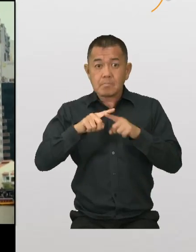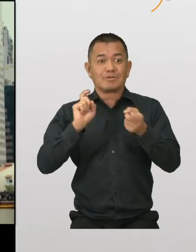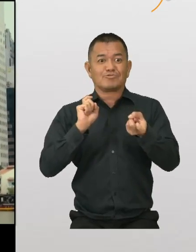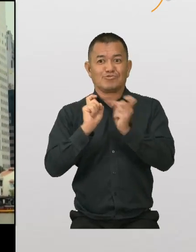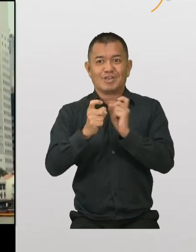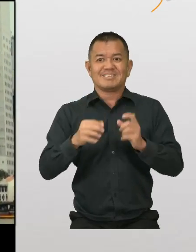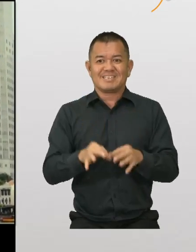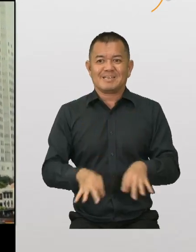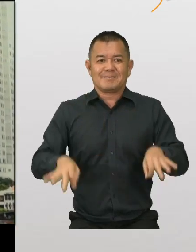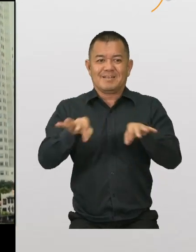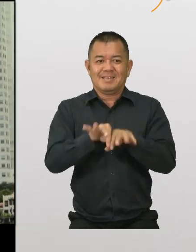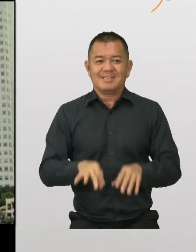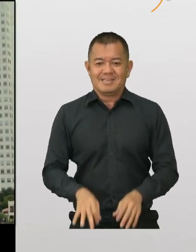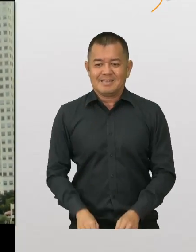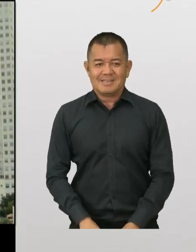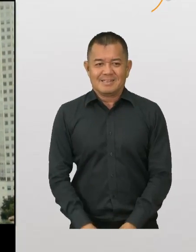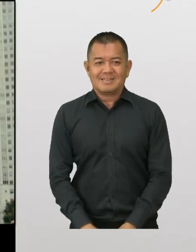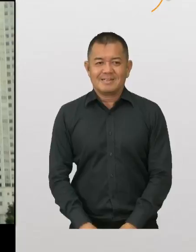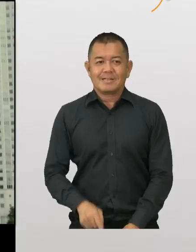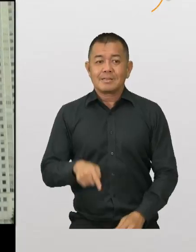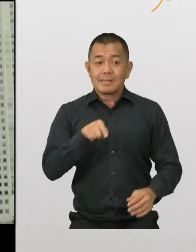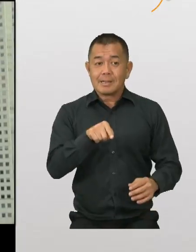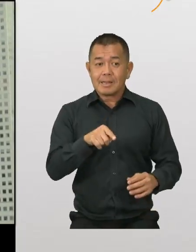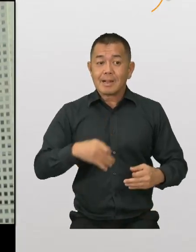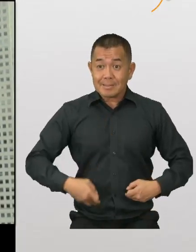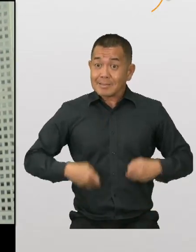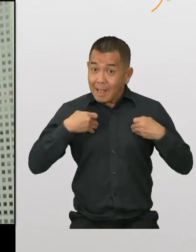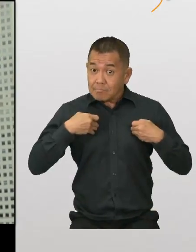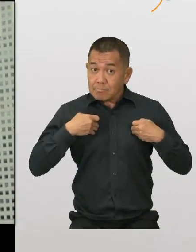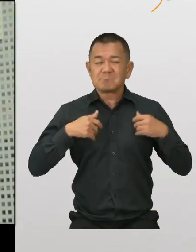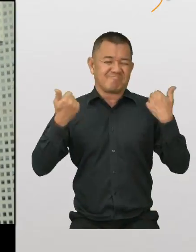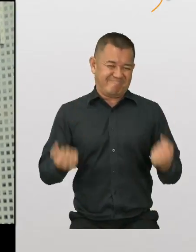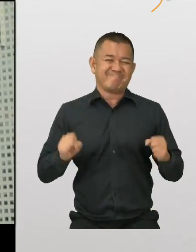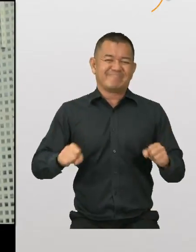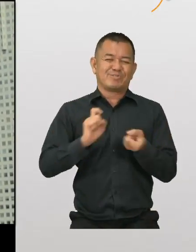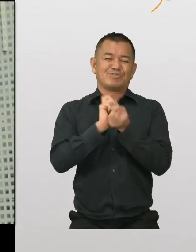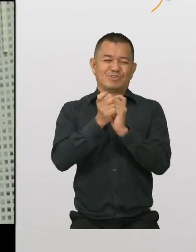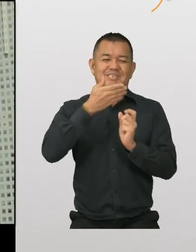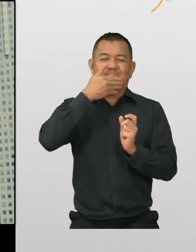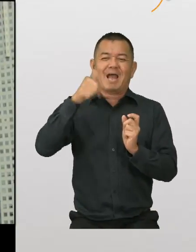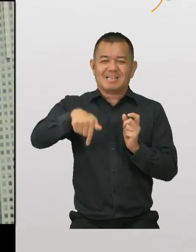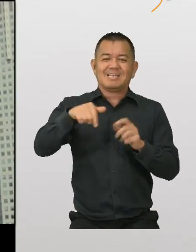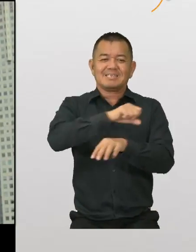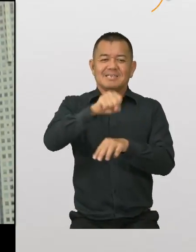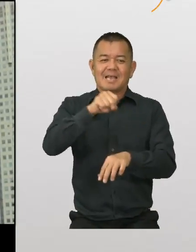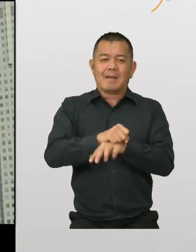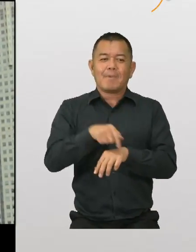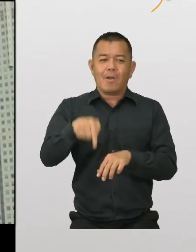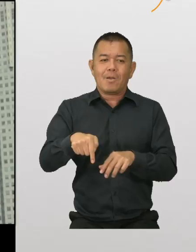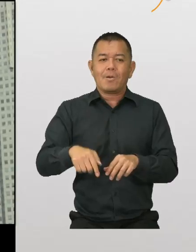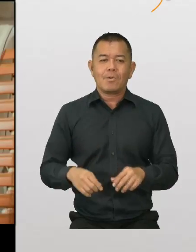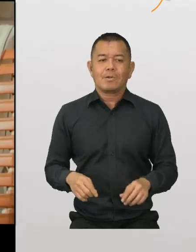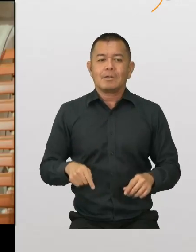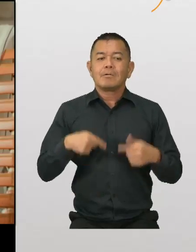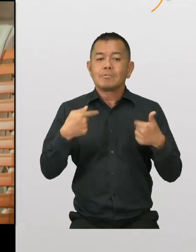still say that times are better now. 新加坡 Now in 住 Singapore, 得又好， we live 食 well, 嘅又好， we eat 細 well, 佬哥